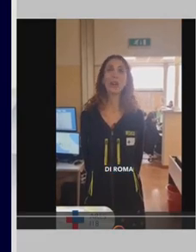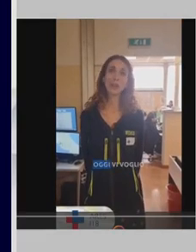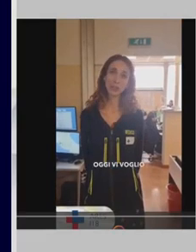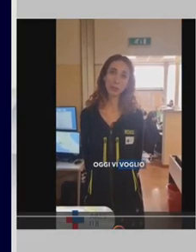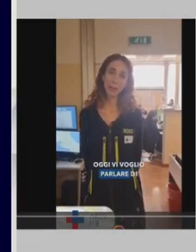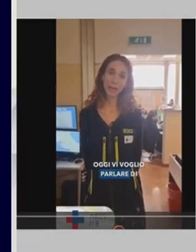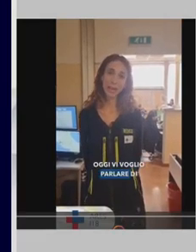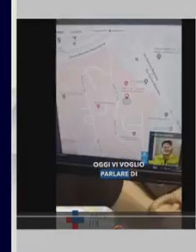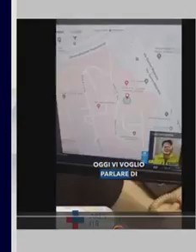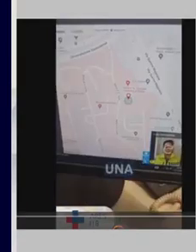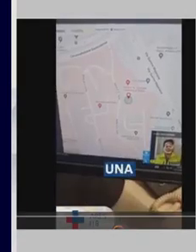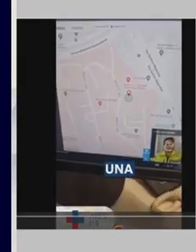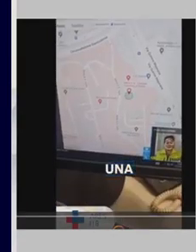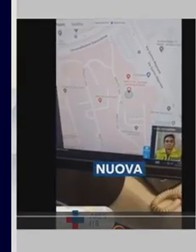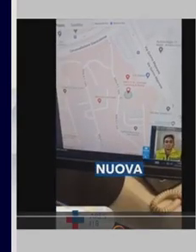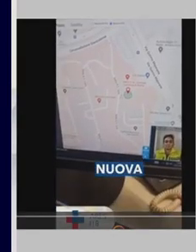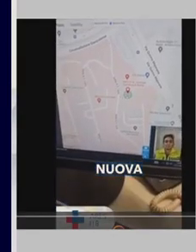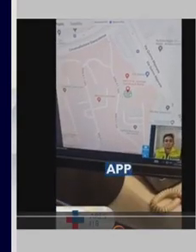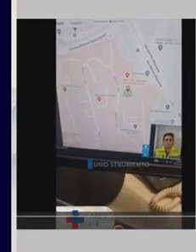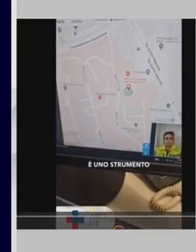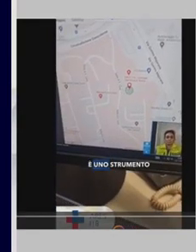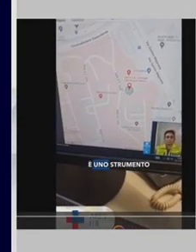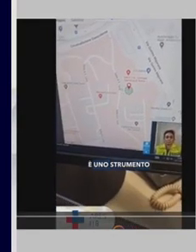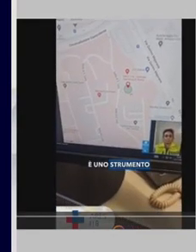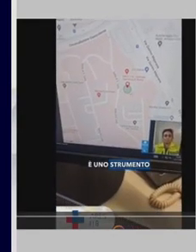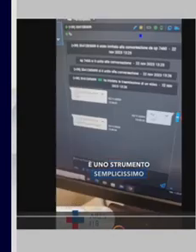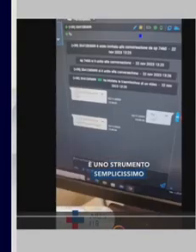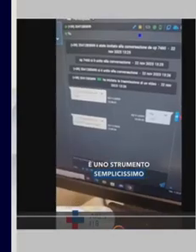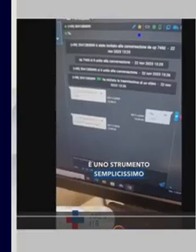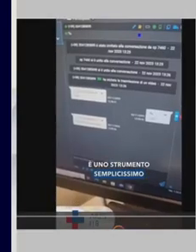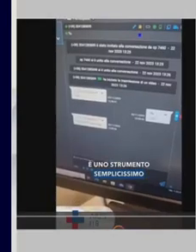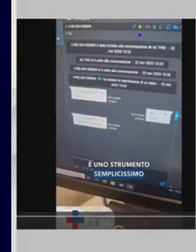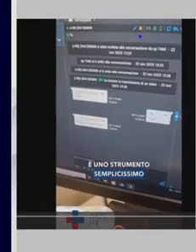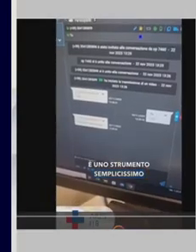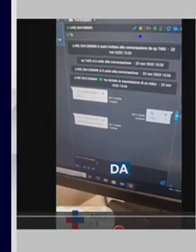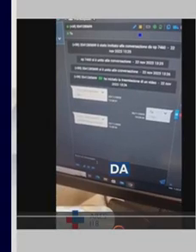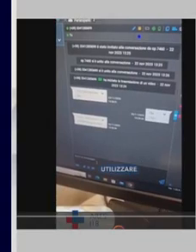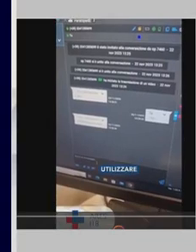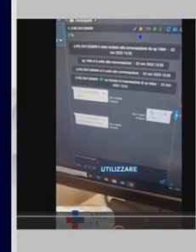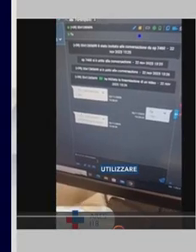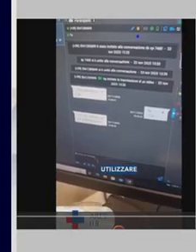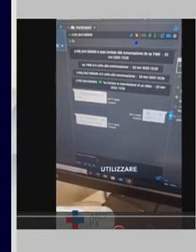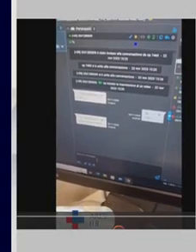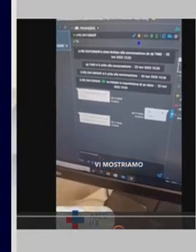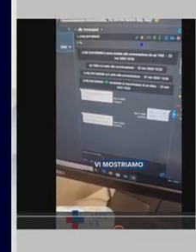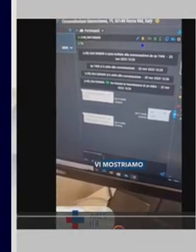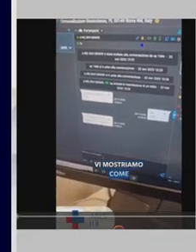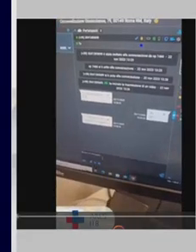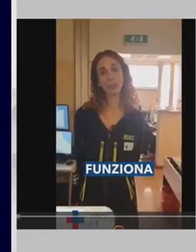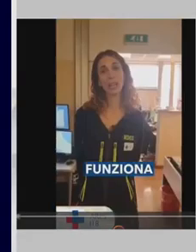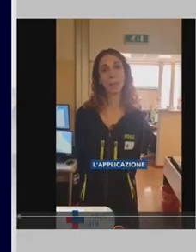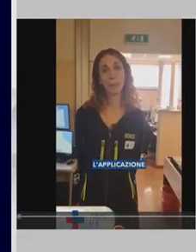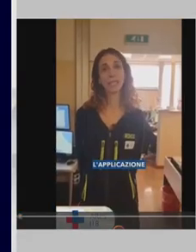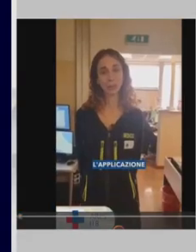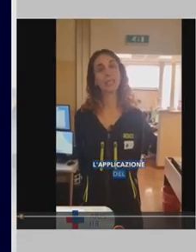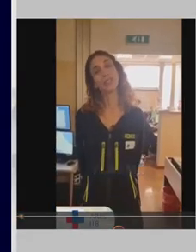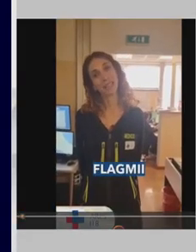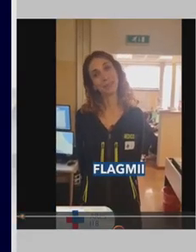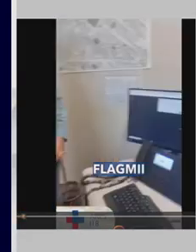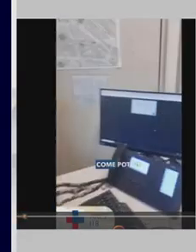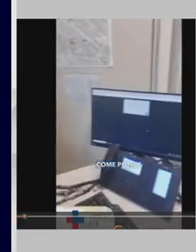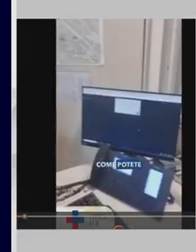Non c'è l'audio, ve lo dico io. Fondamentalmente, centrale operativa, quando arriva una chiamata, l'operatore ha la possibilità di mandare un SMS a chi